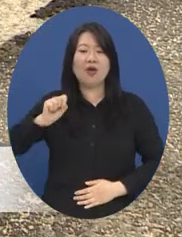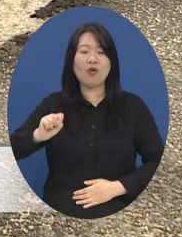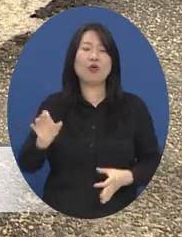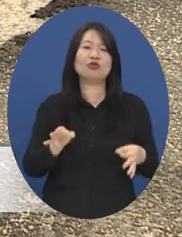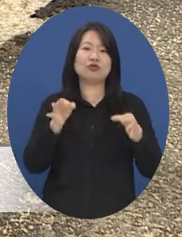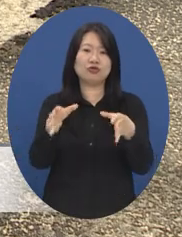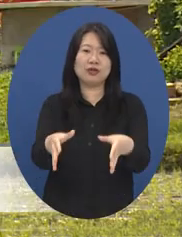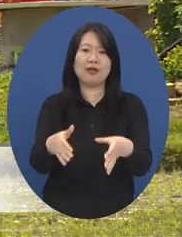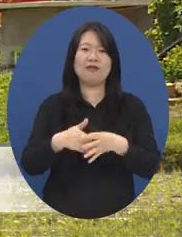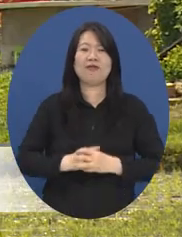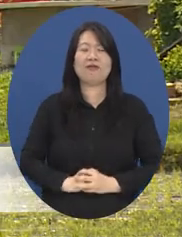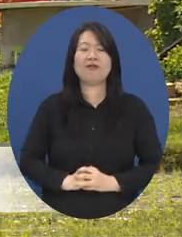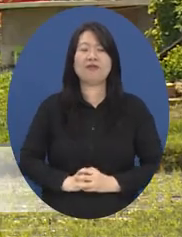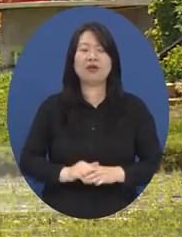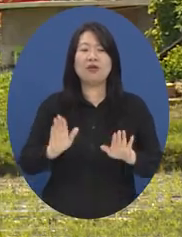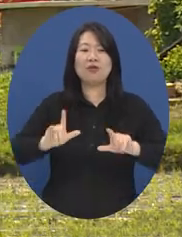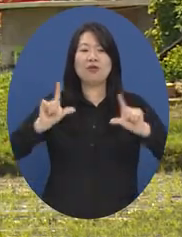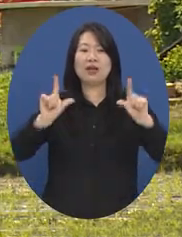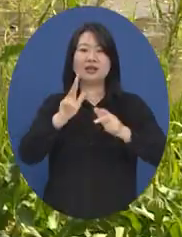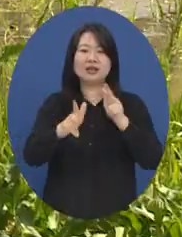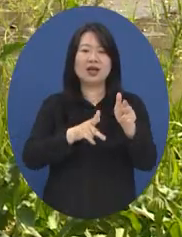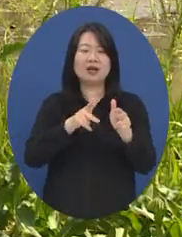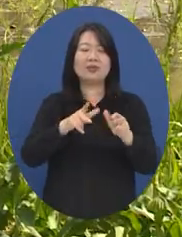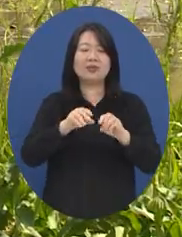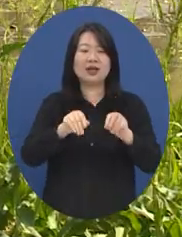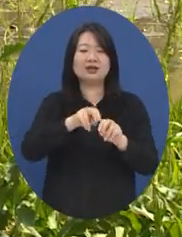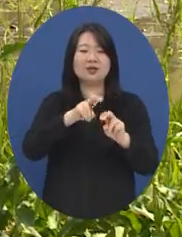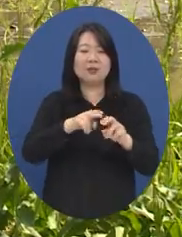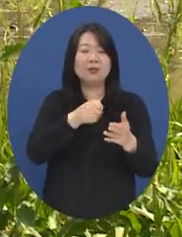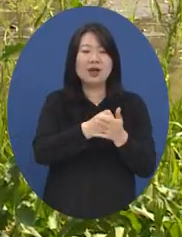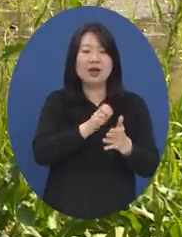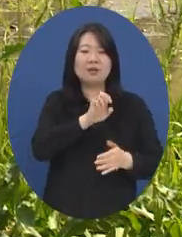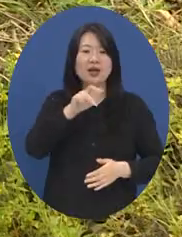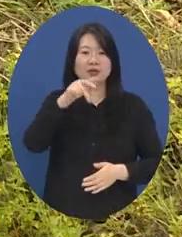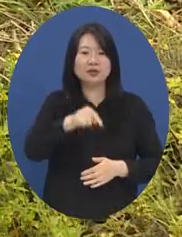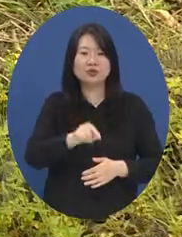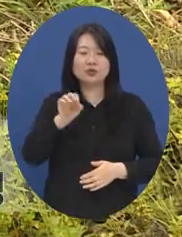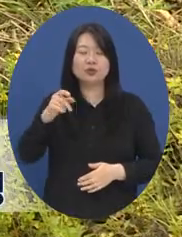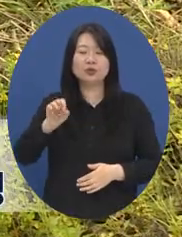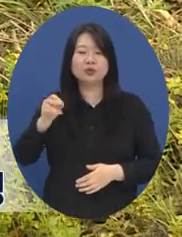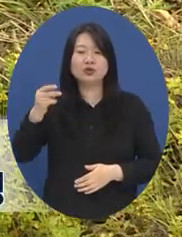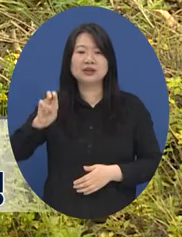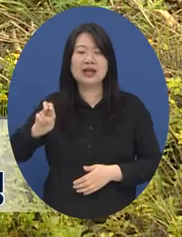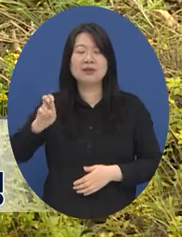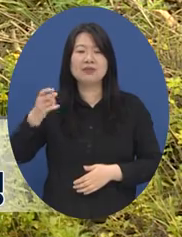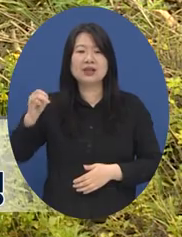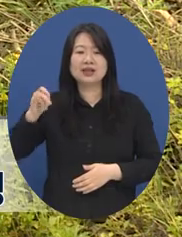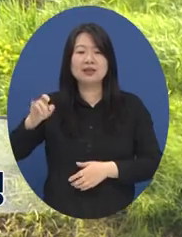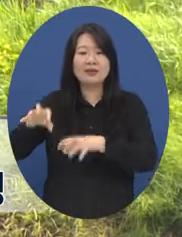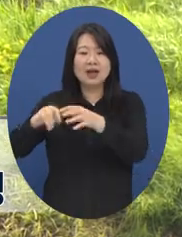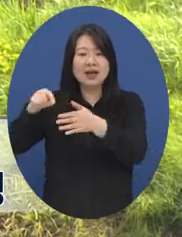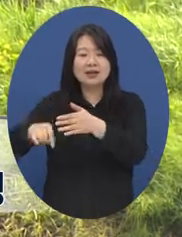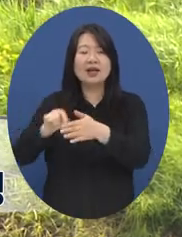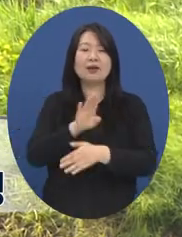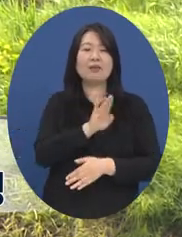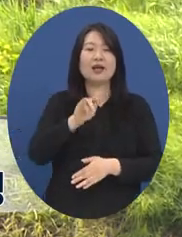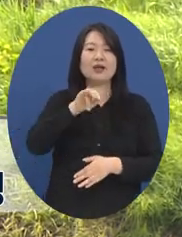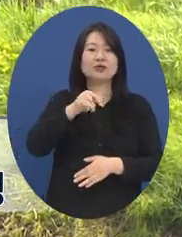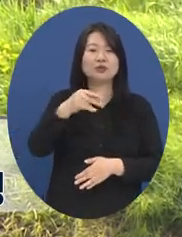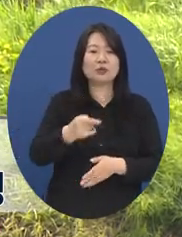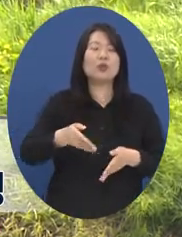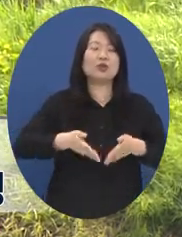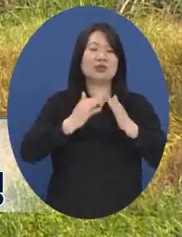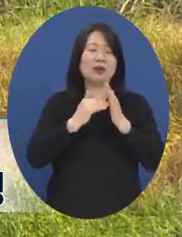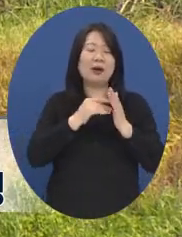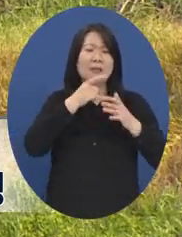투자 됩니다 올해 사업 대상지로 선정된 파주 웅담 1 이 마을에는 배수로를 설치합니다 장마철이면